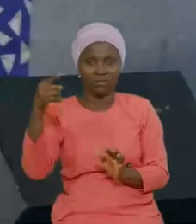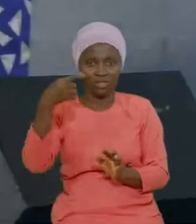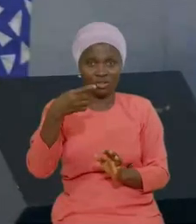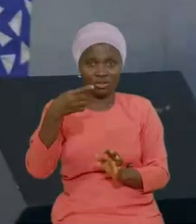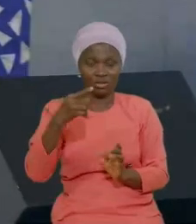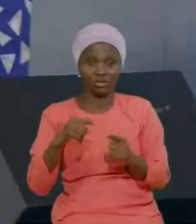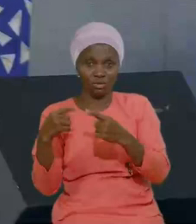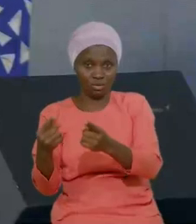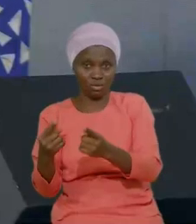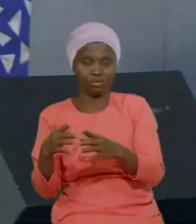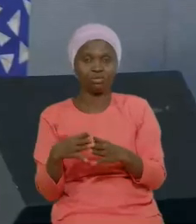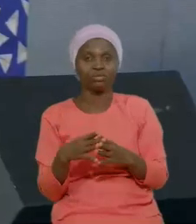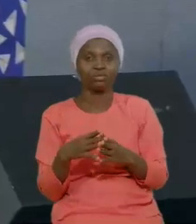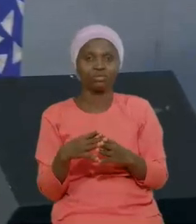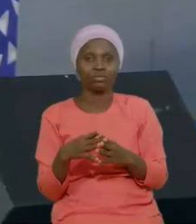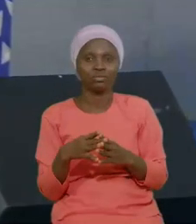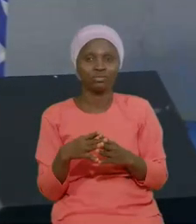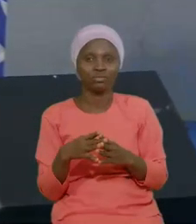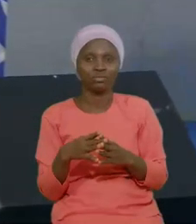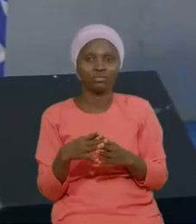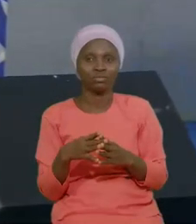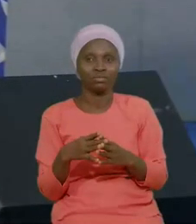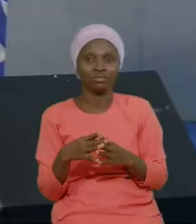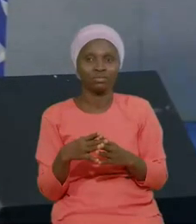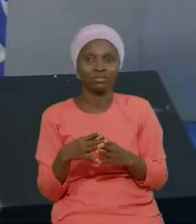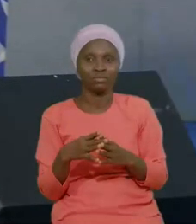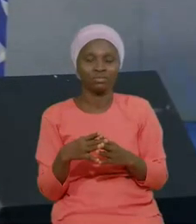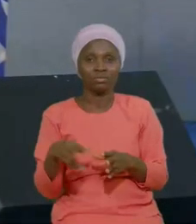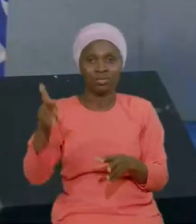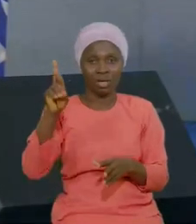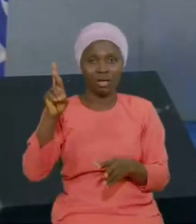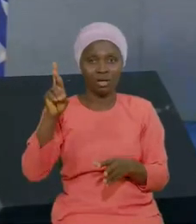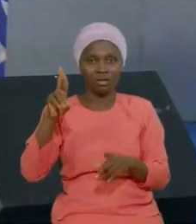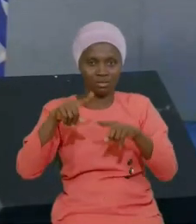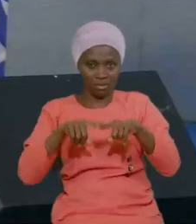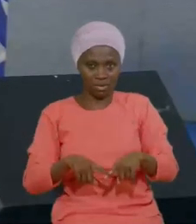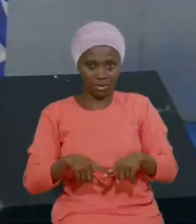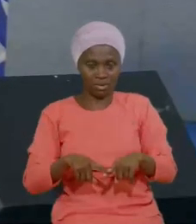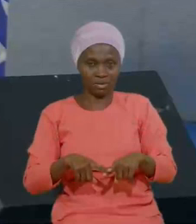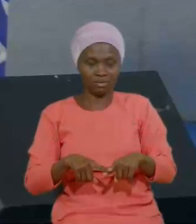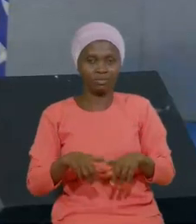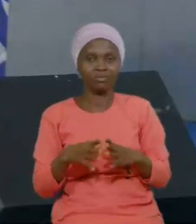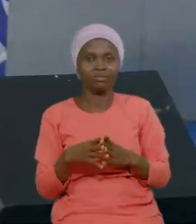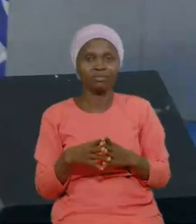au-delà du moyen de la moyenne par la grâce. Premièrement, aller au-delà de la moyenne.